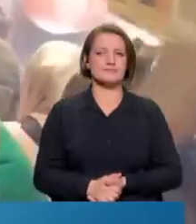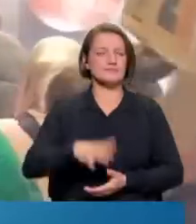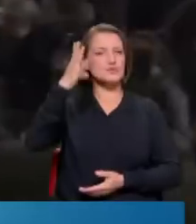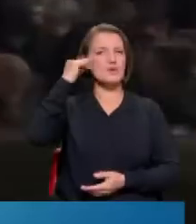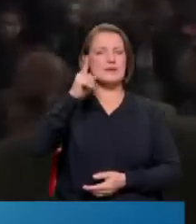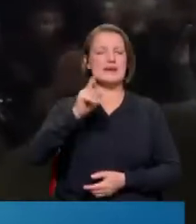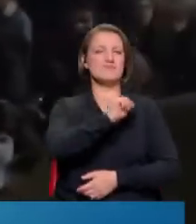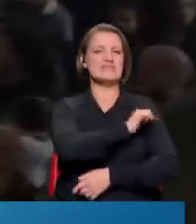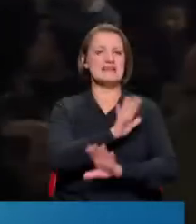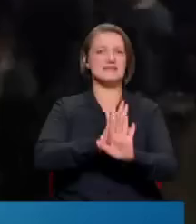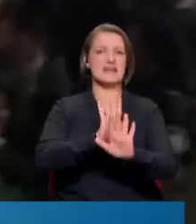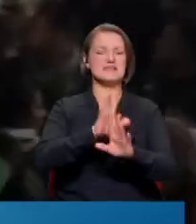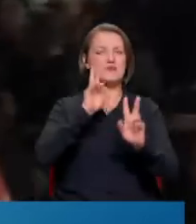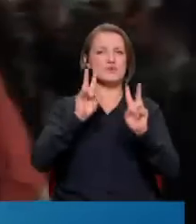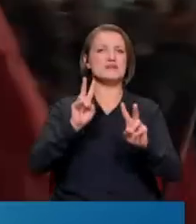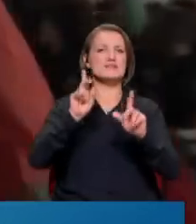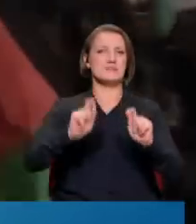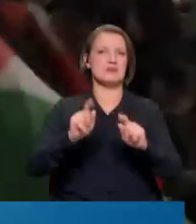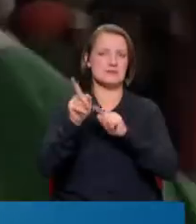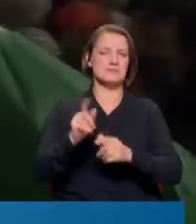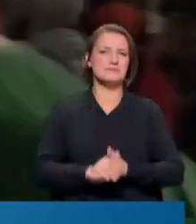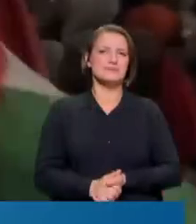Hollanda'da Filistin'e destek gösterisi